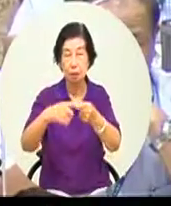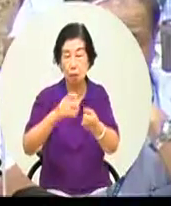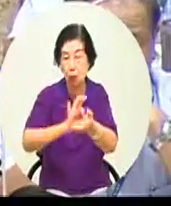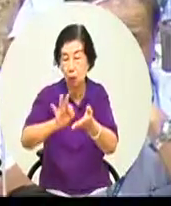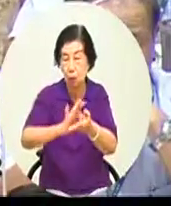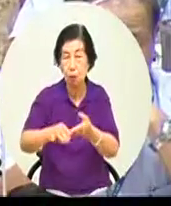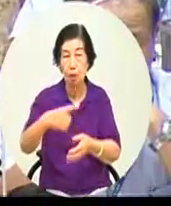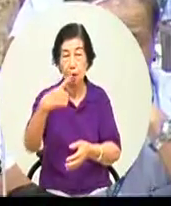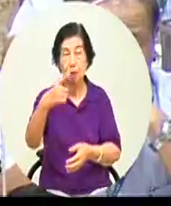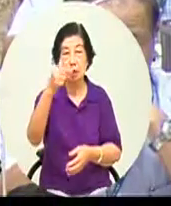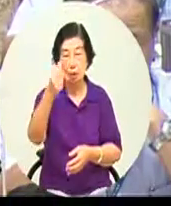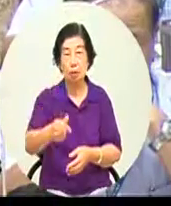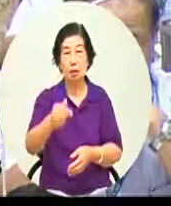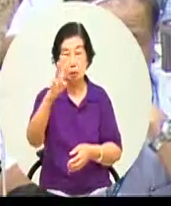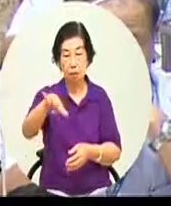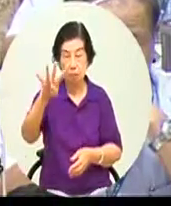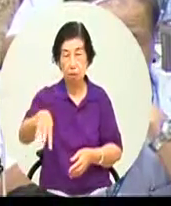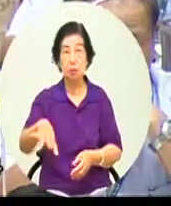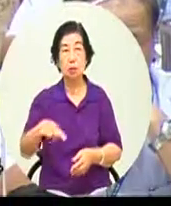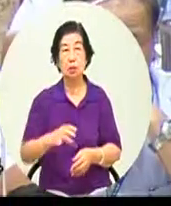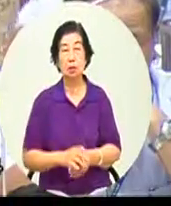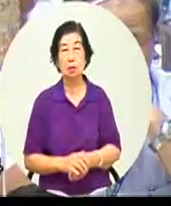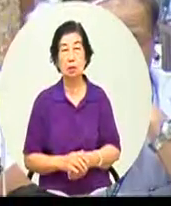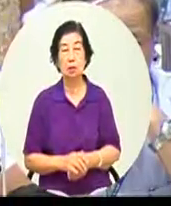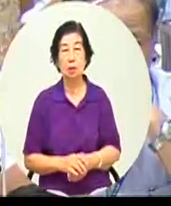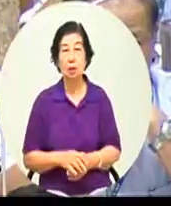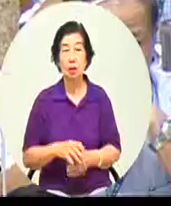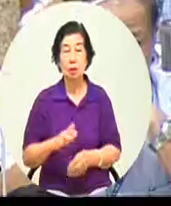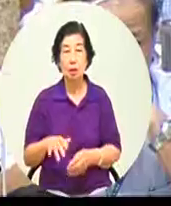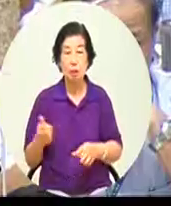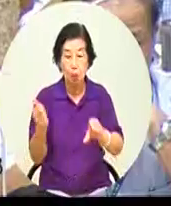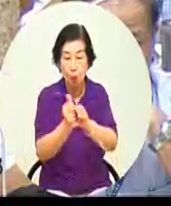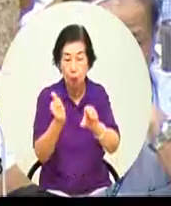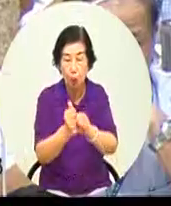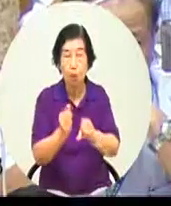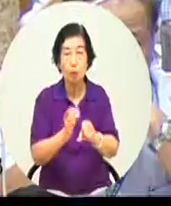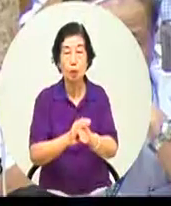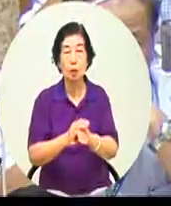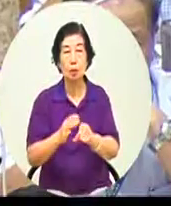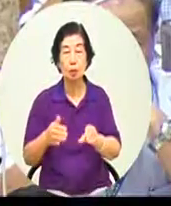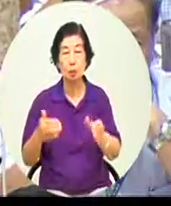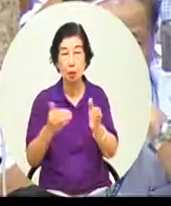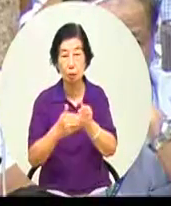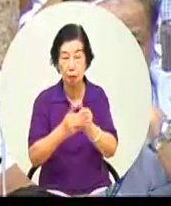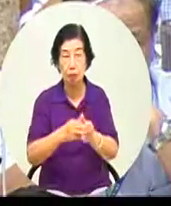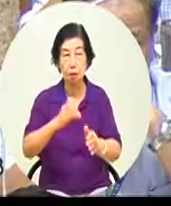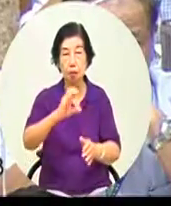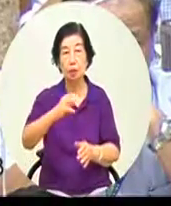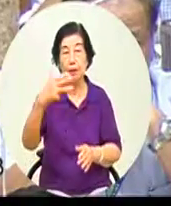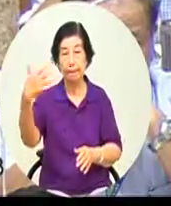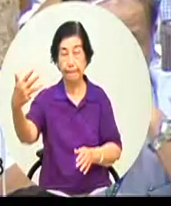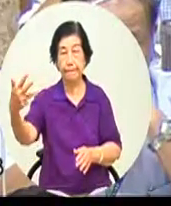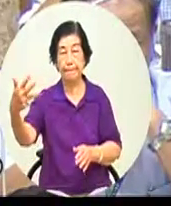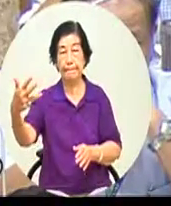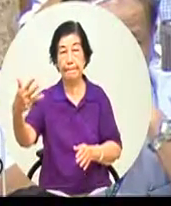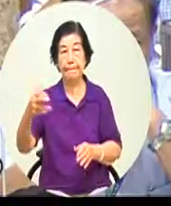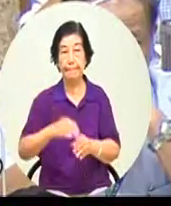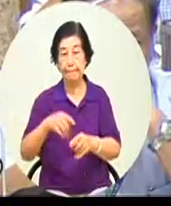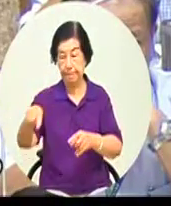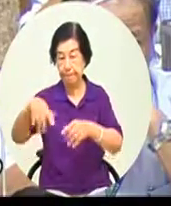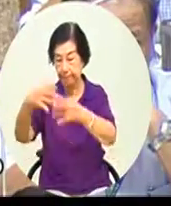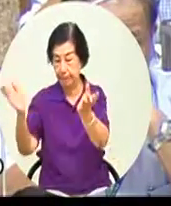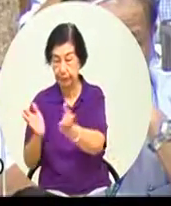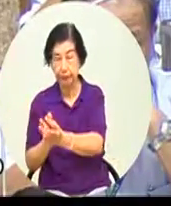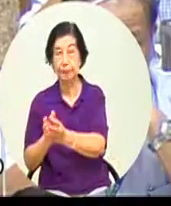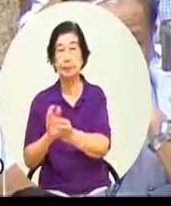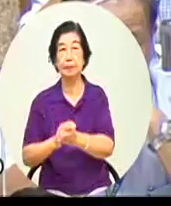面实际上它运作的部分还要配合到C8的实际成本部分，还会跟那个捷运公司这边做